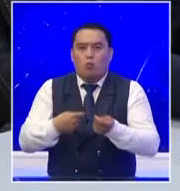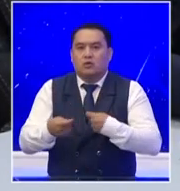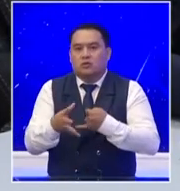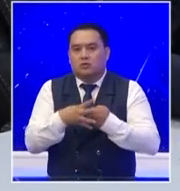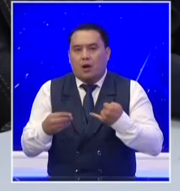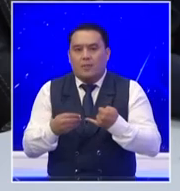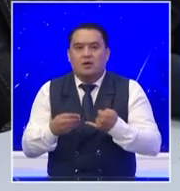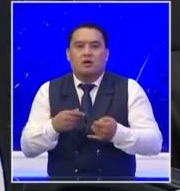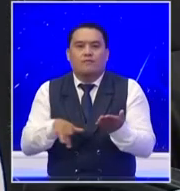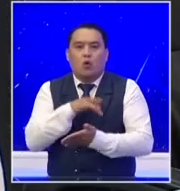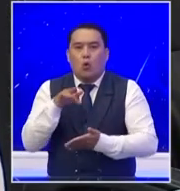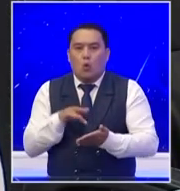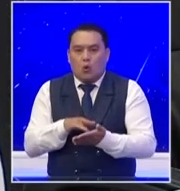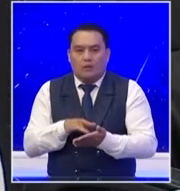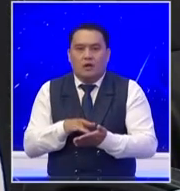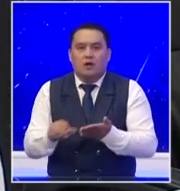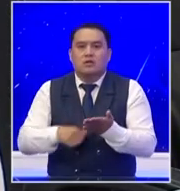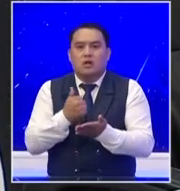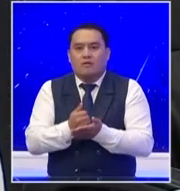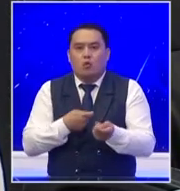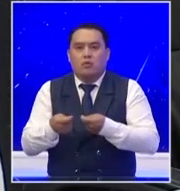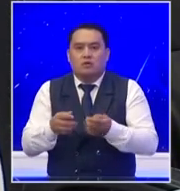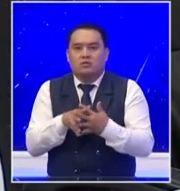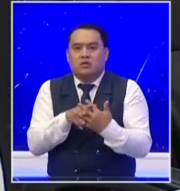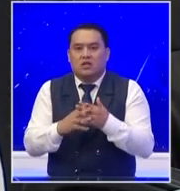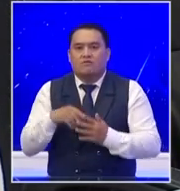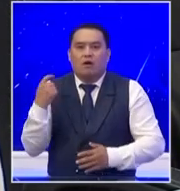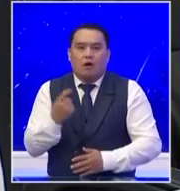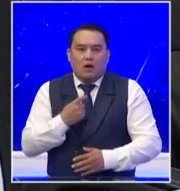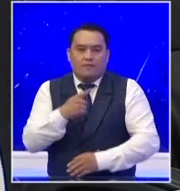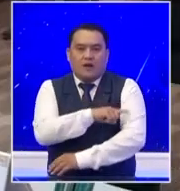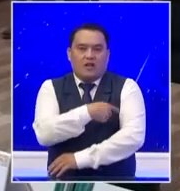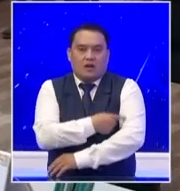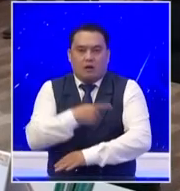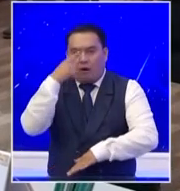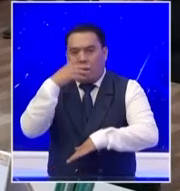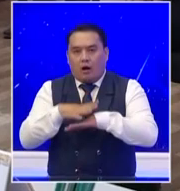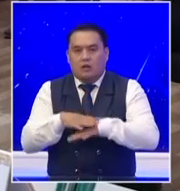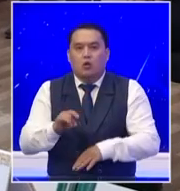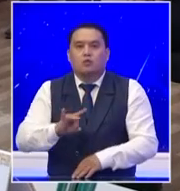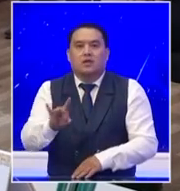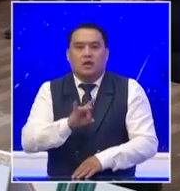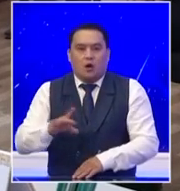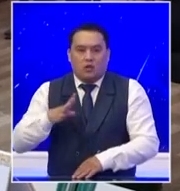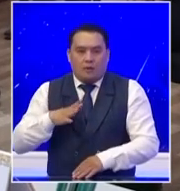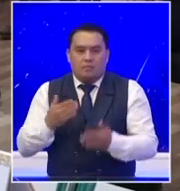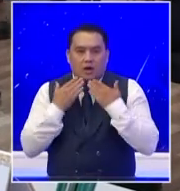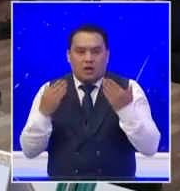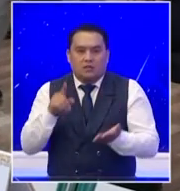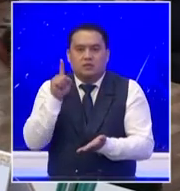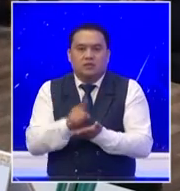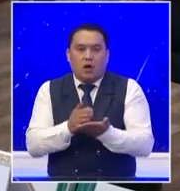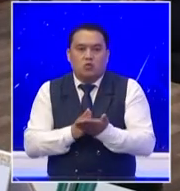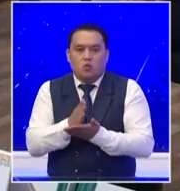управления земельных отношений города, главой управления сельского хозяйства и ветеринарии, акимом Наурызбайского района. Последняя